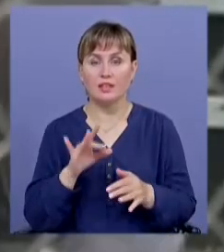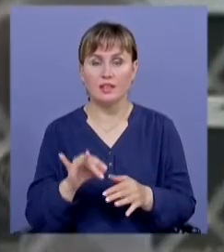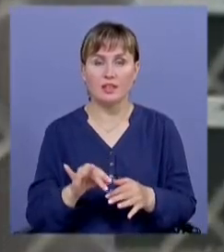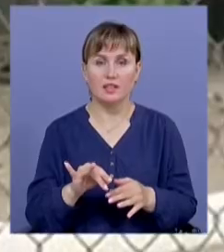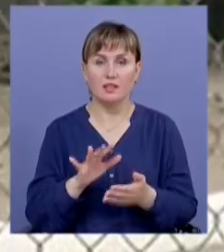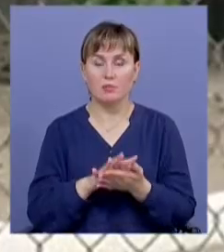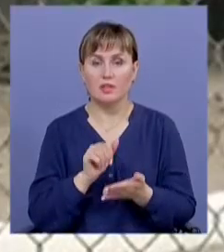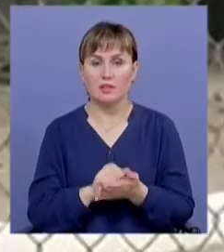развращение малолетних